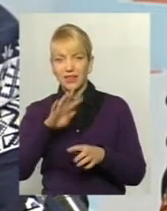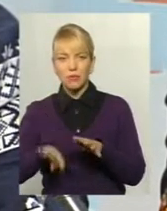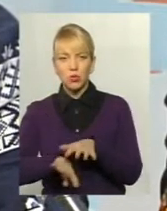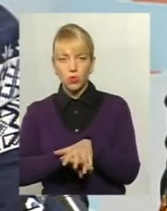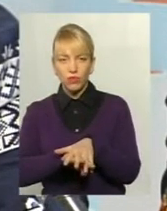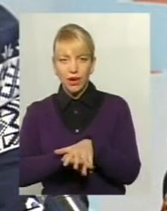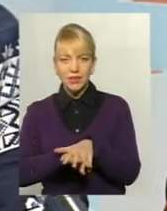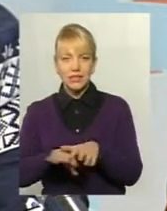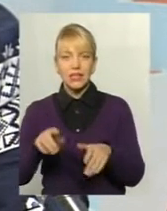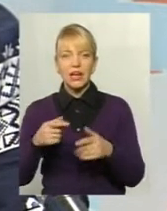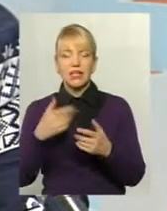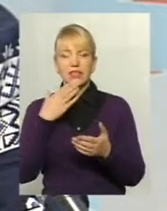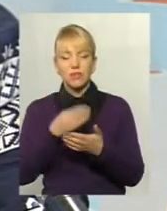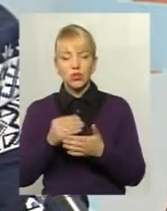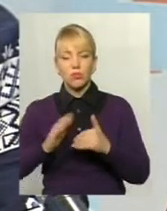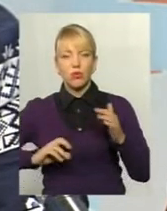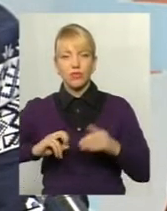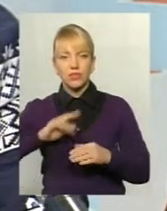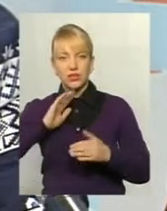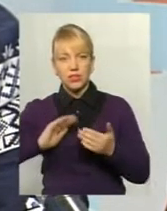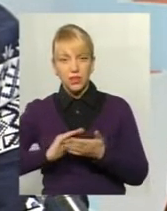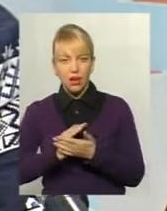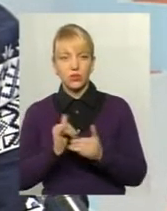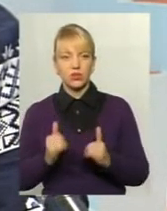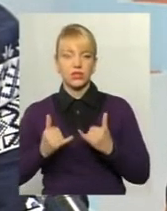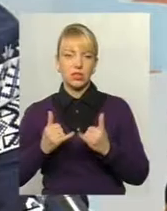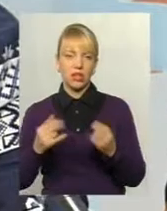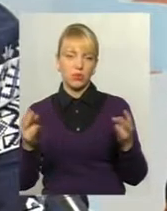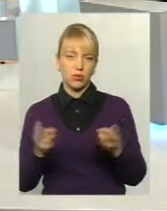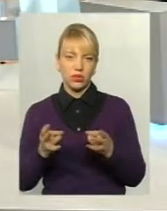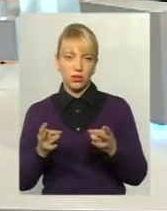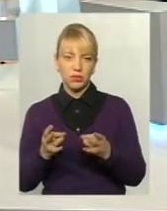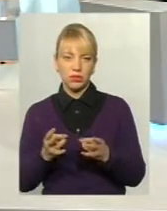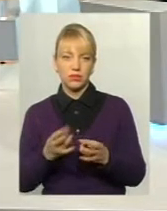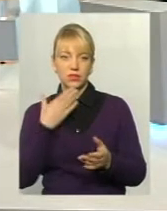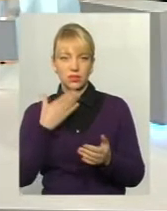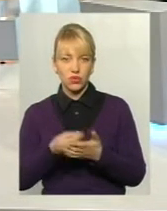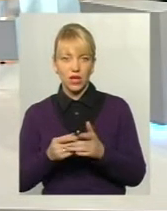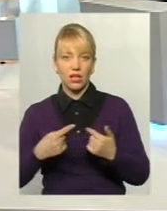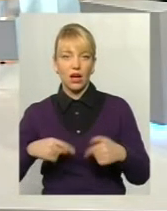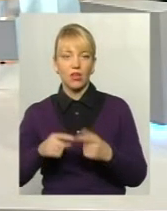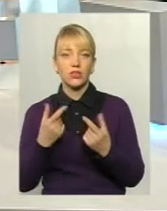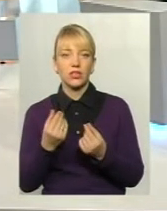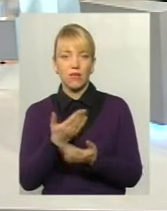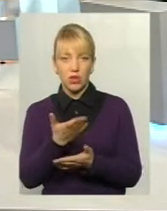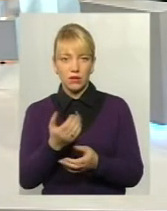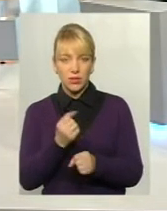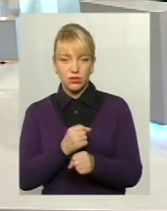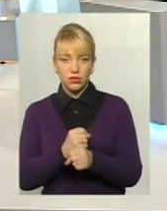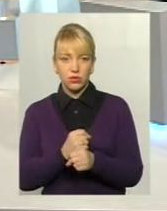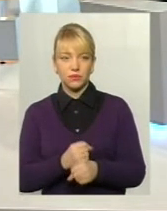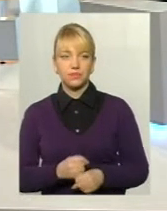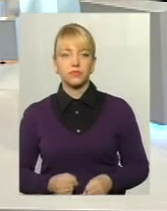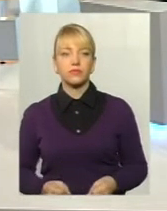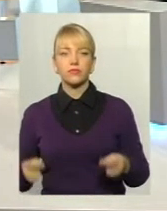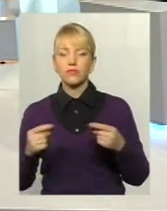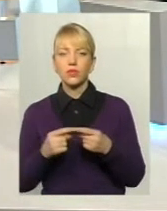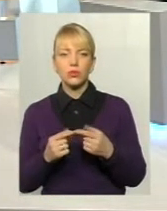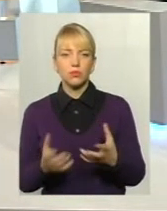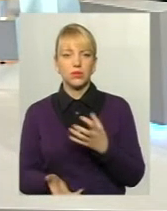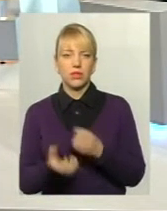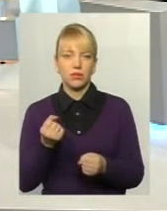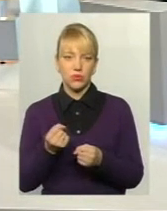свої здібності, професійні якості саме для потреб, ну, своєї галузі, де вони працюють. Абсолютно підтримую